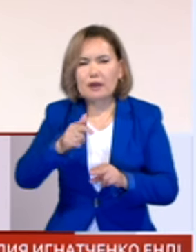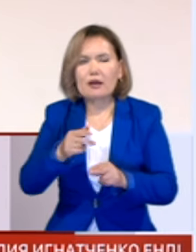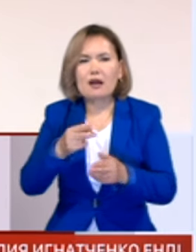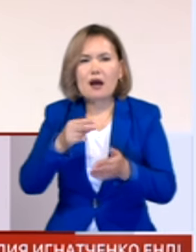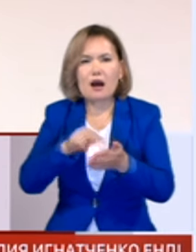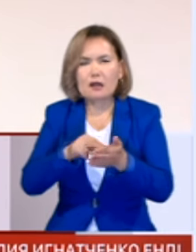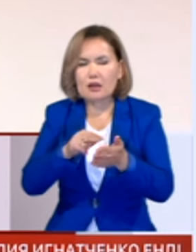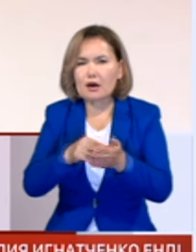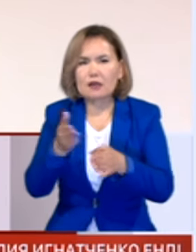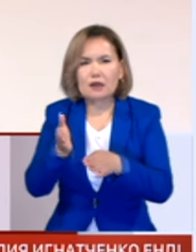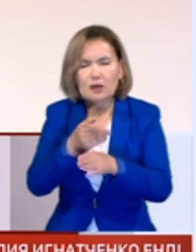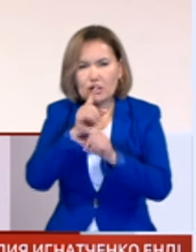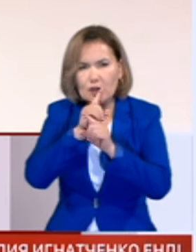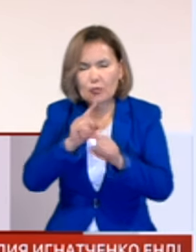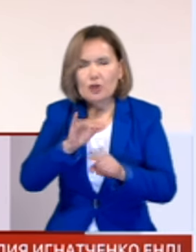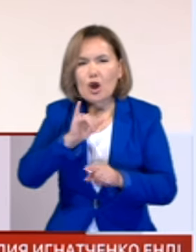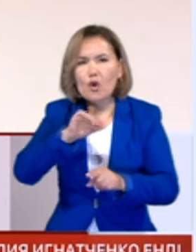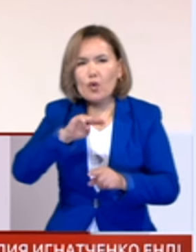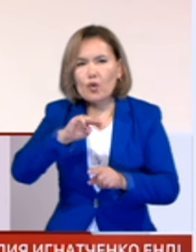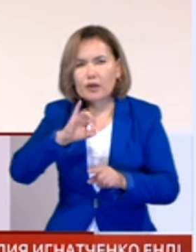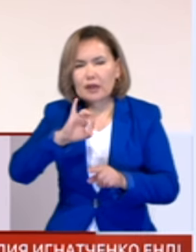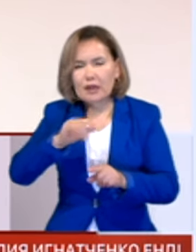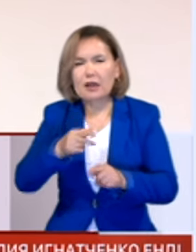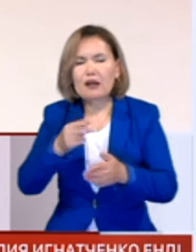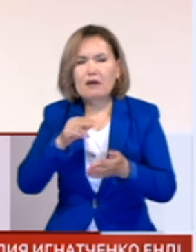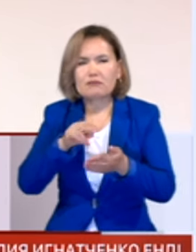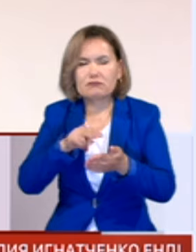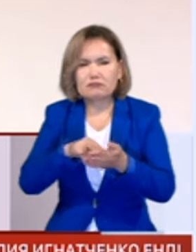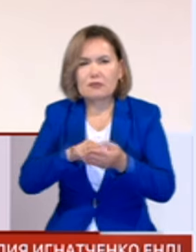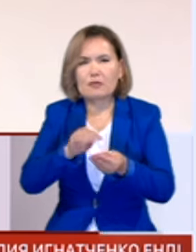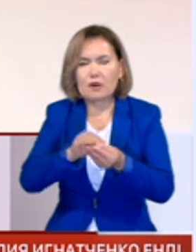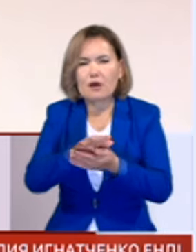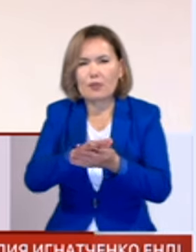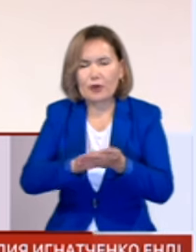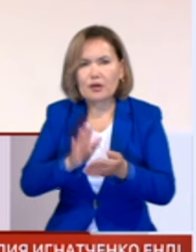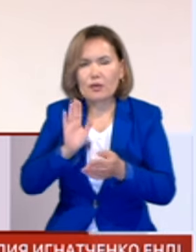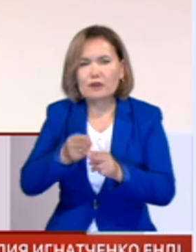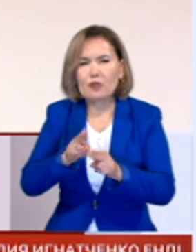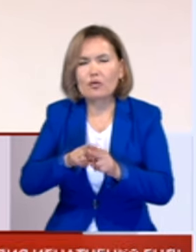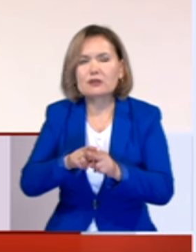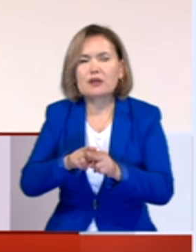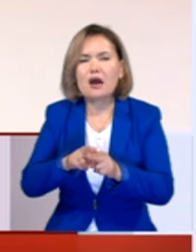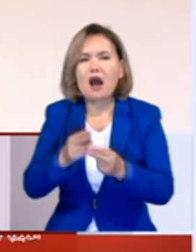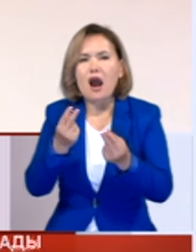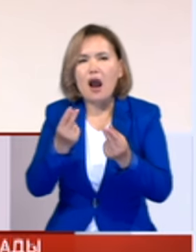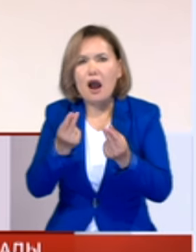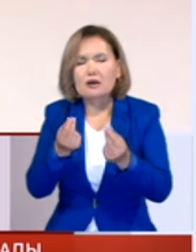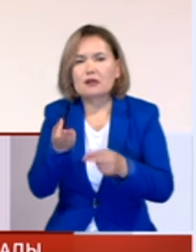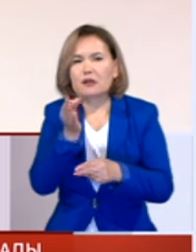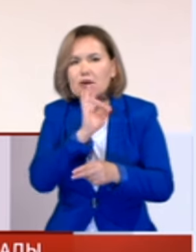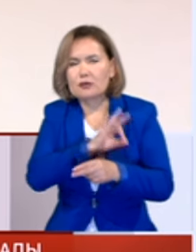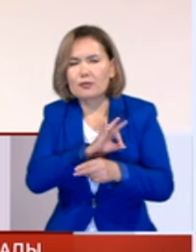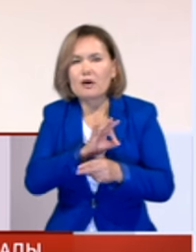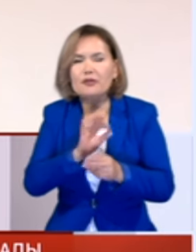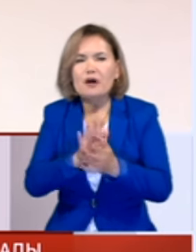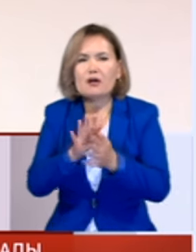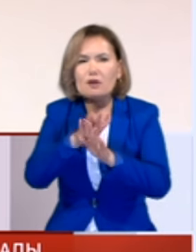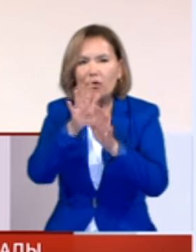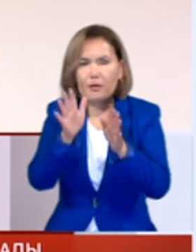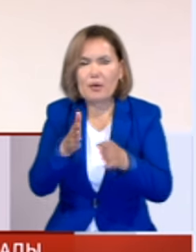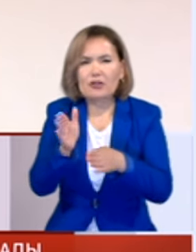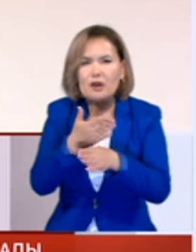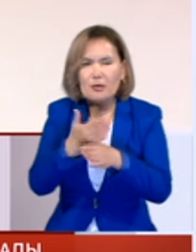қауіпті қоршаған ортаға әсер ететін қалдықтарды жинау, оны тасымалдау,